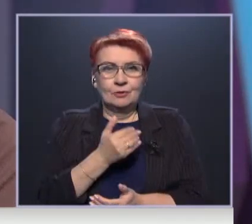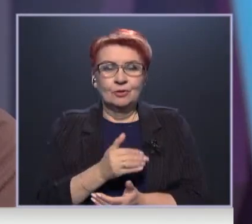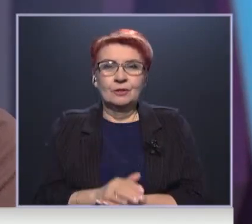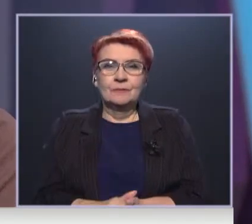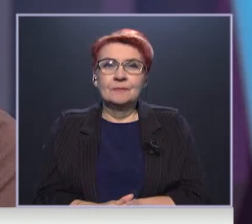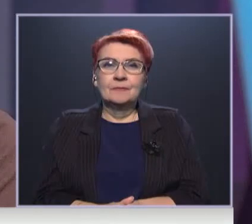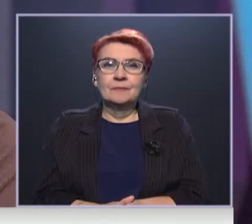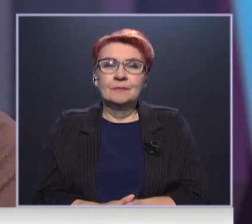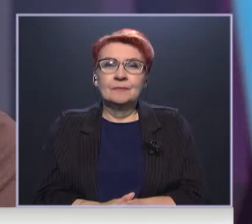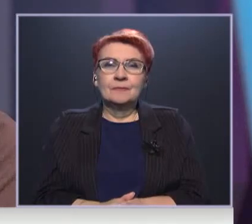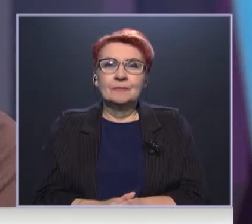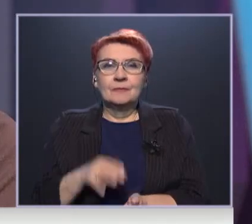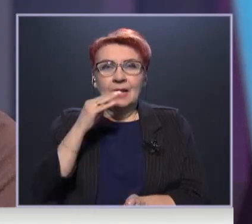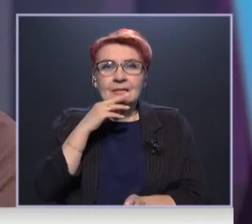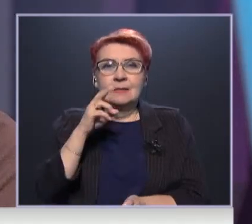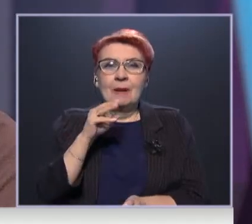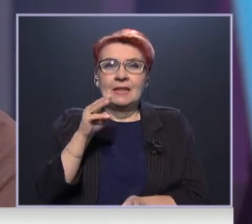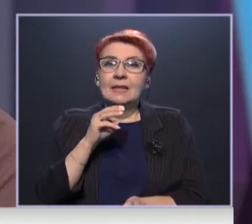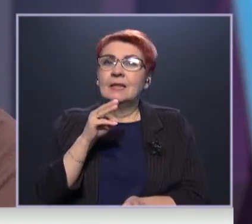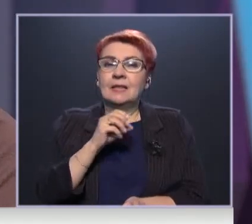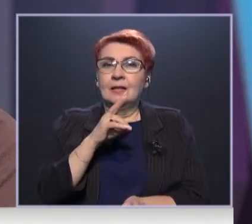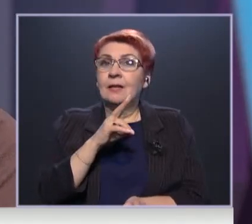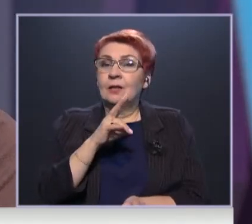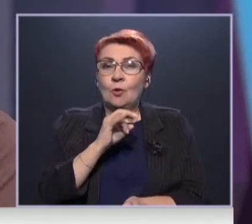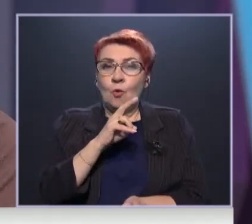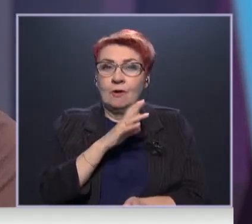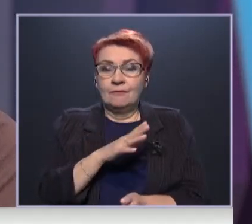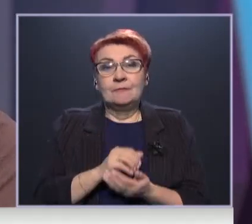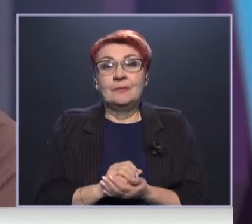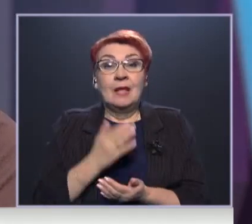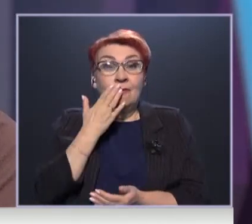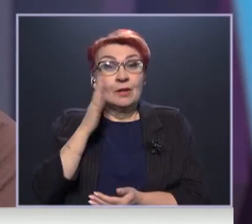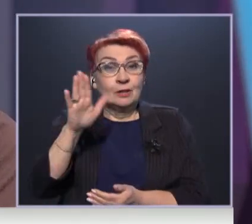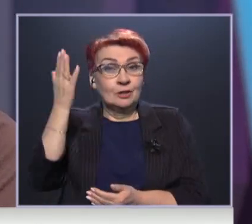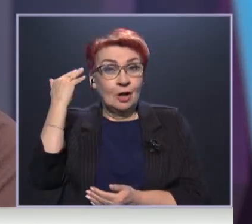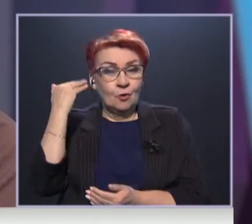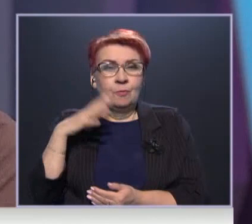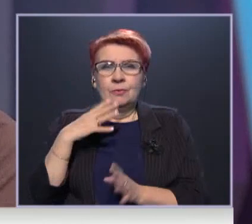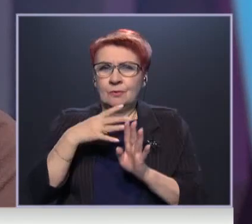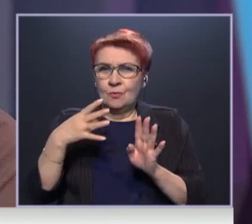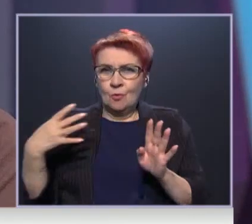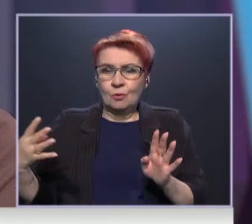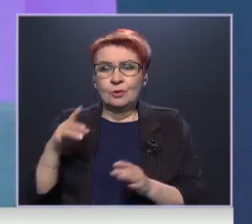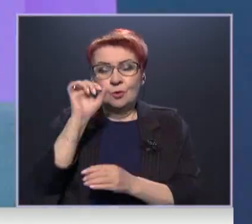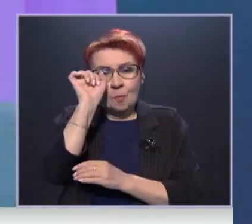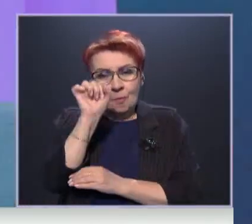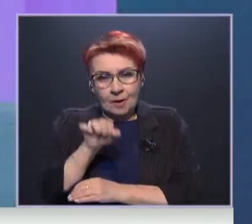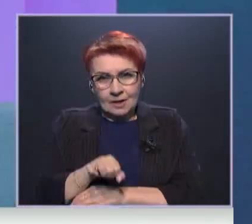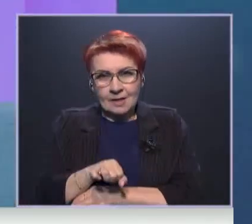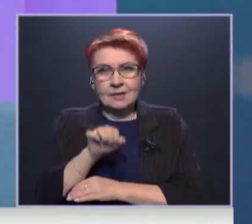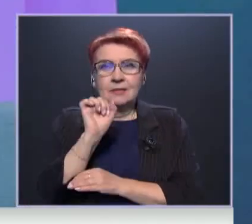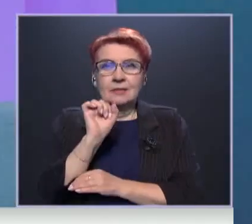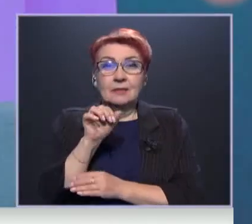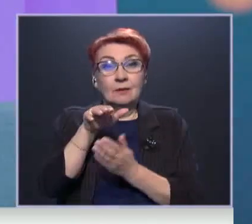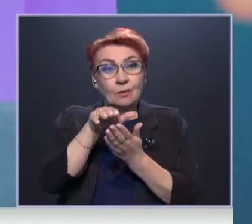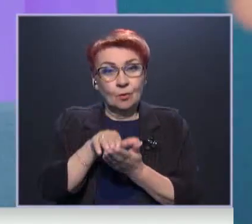Как-то в Иерусалиме у гроба Господня, там очередь стоит, чтобы поклониться